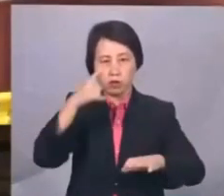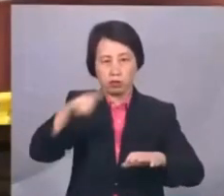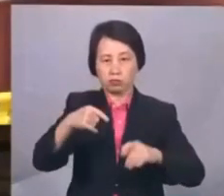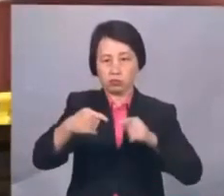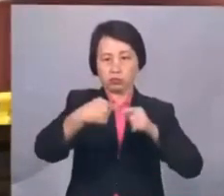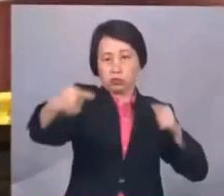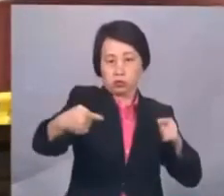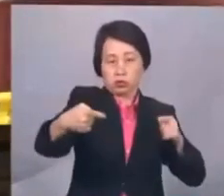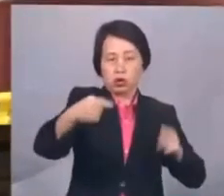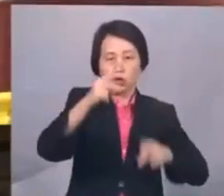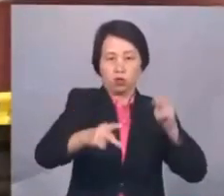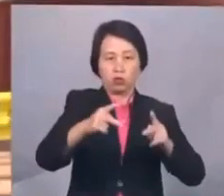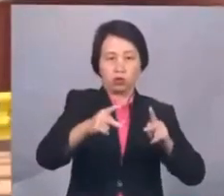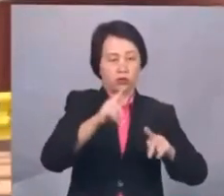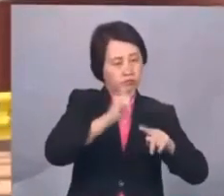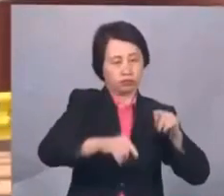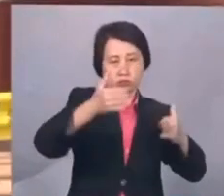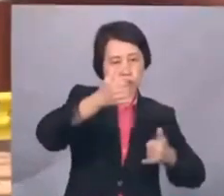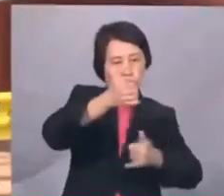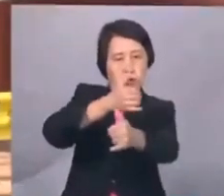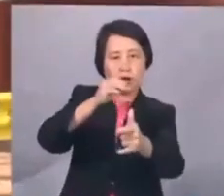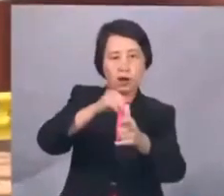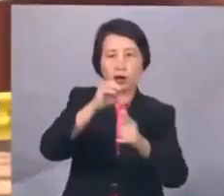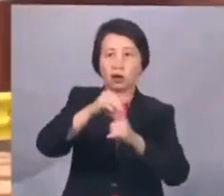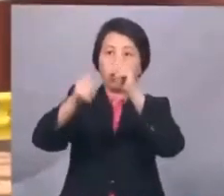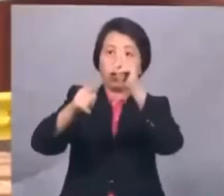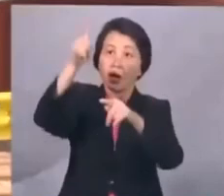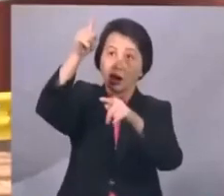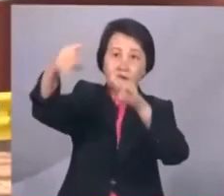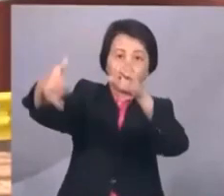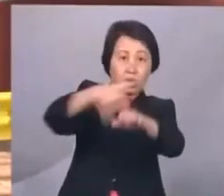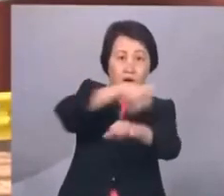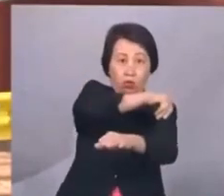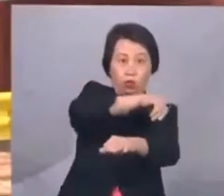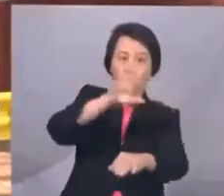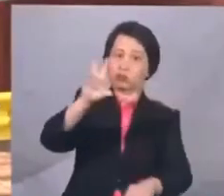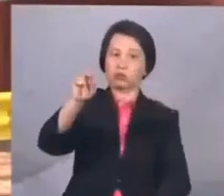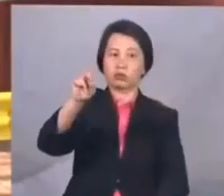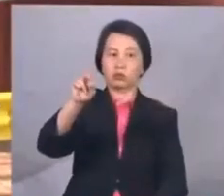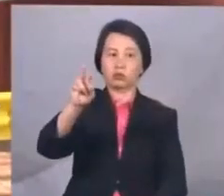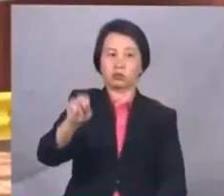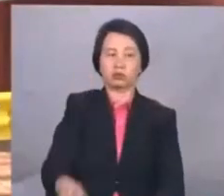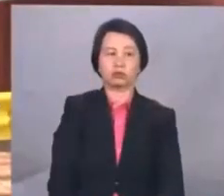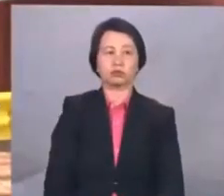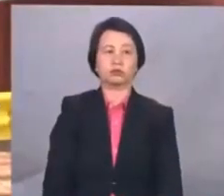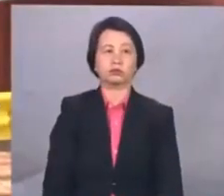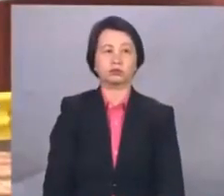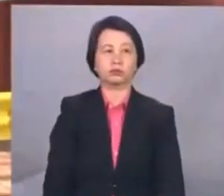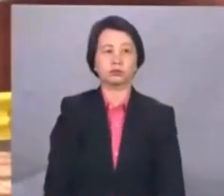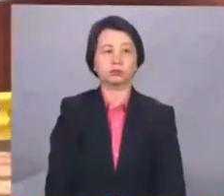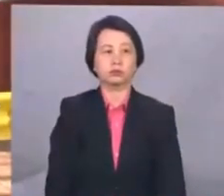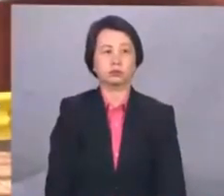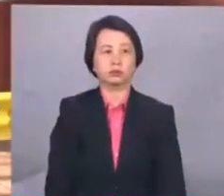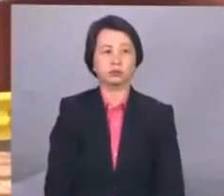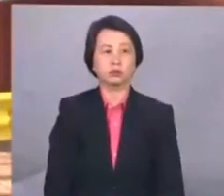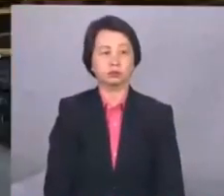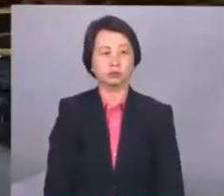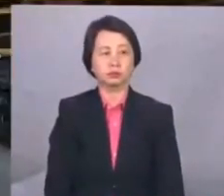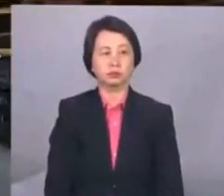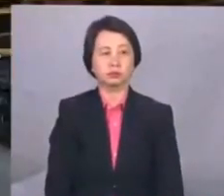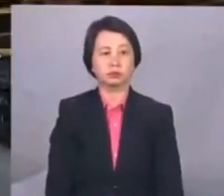mengekang orang dari masuk kedalam atau keluar sesuka hati bisa Zainal untuk ATM